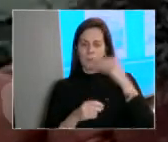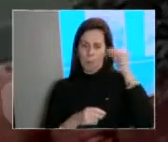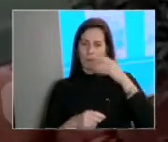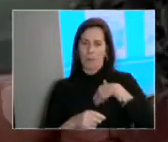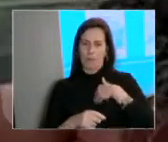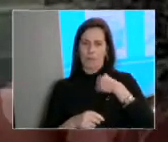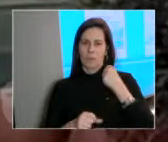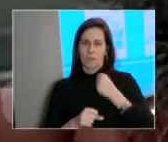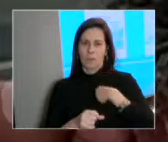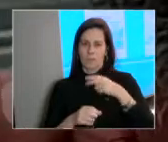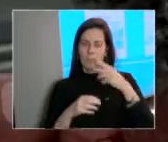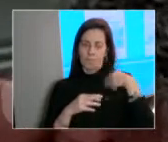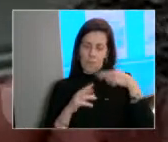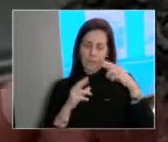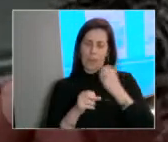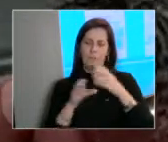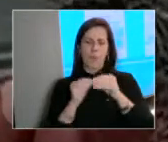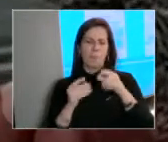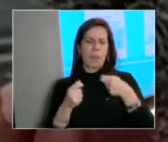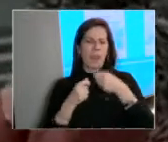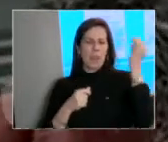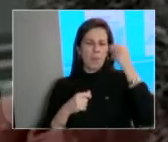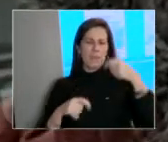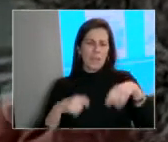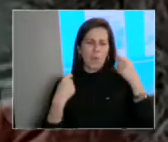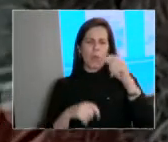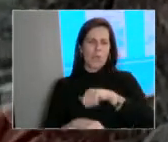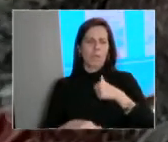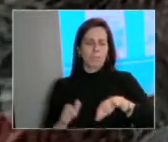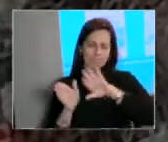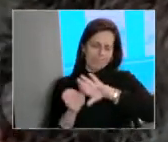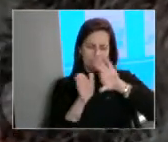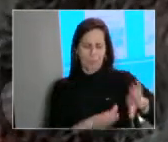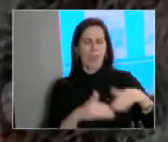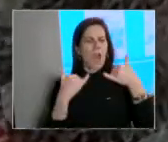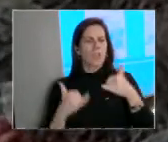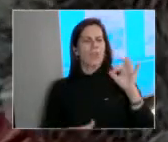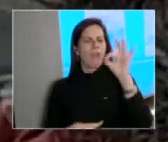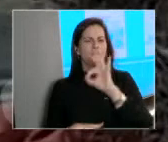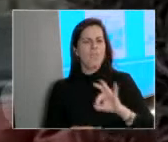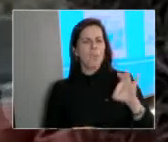אז אני מנסה ומקווה להשלים את הפער. עכשיו בואו באמת נדבר על הקורונה,